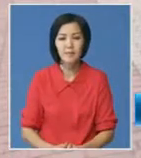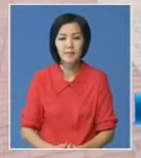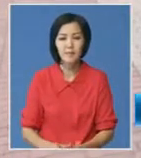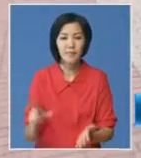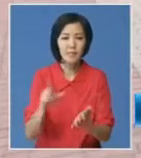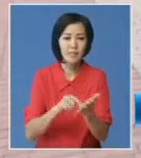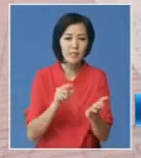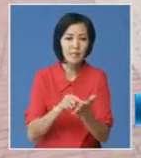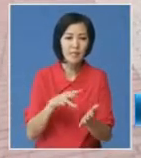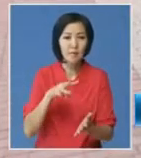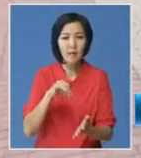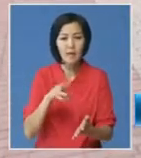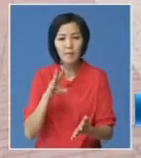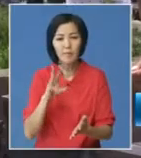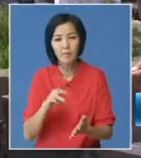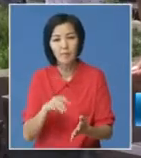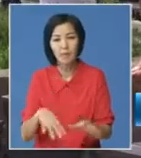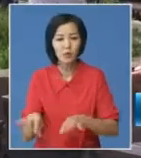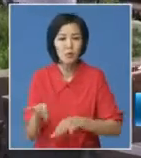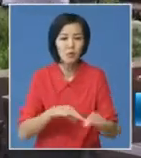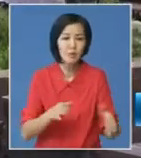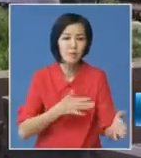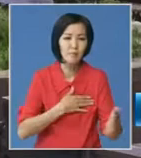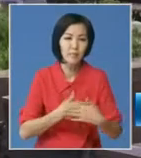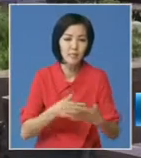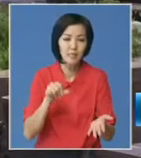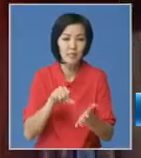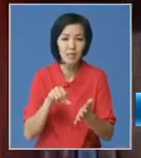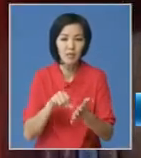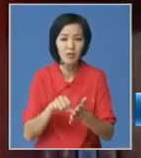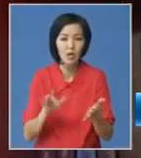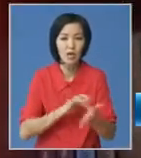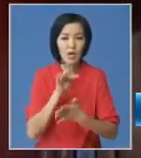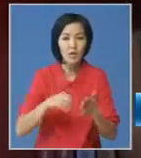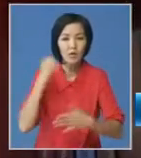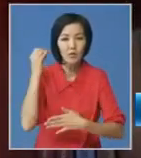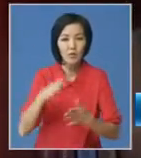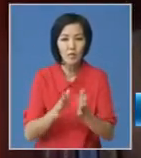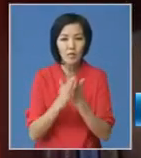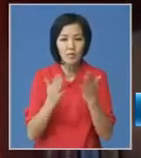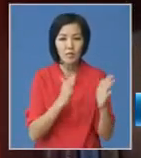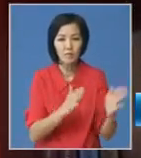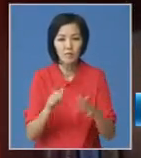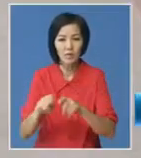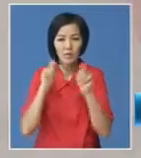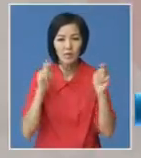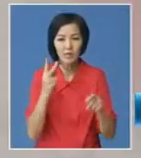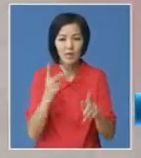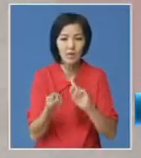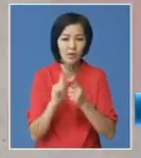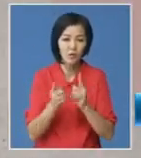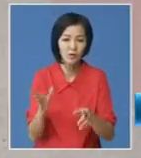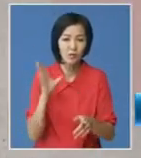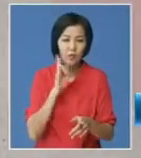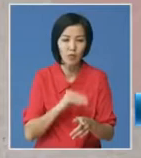Зейнеткер Мамырбек Барақбай буккроссинг жобасының белсенді оқырманы. Қала орталығында кітап сөресі ашылғалы екі рет кітап алмастырып